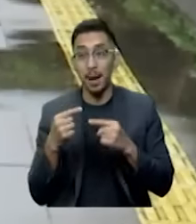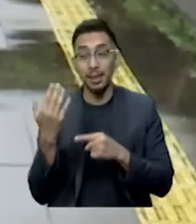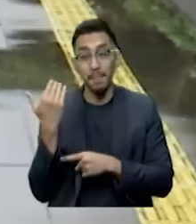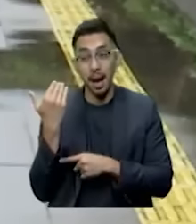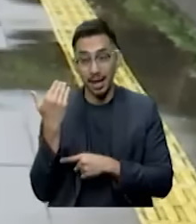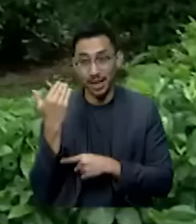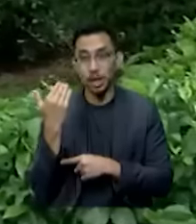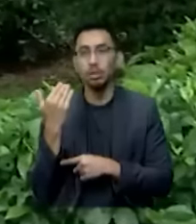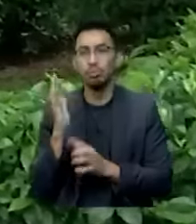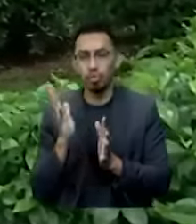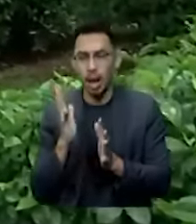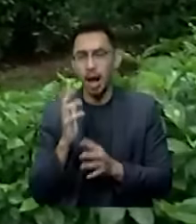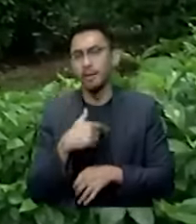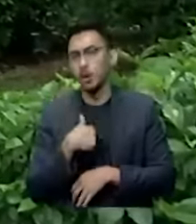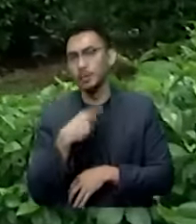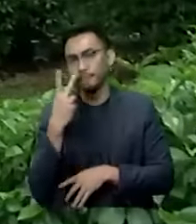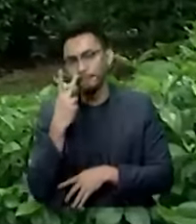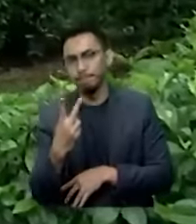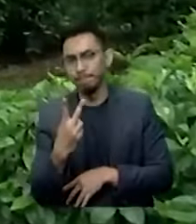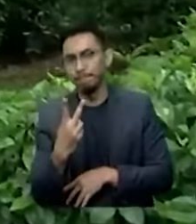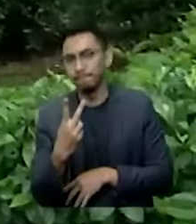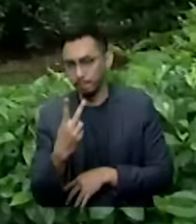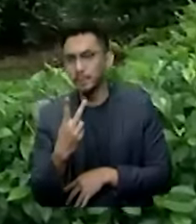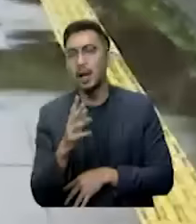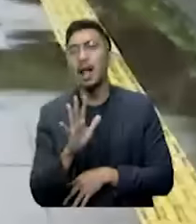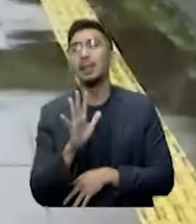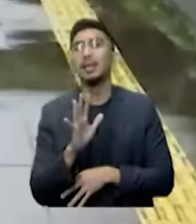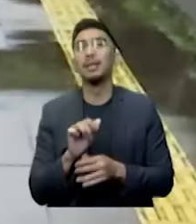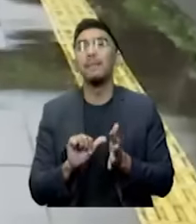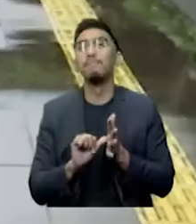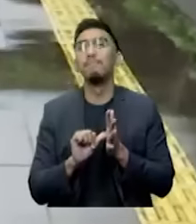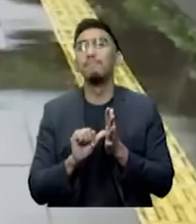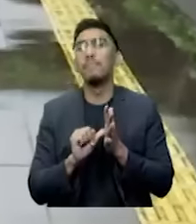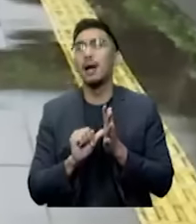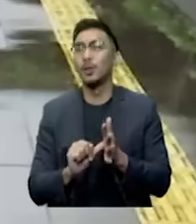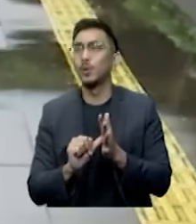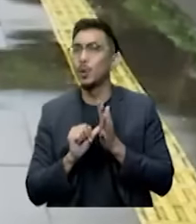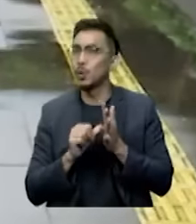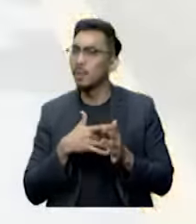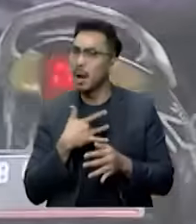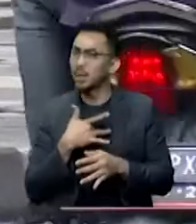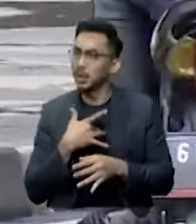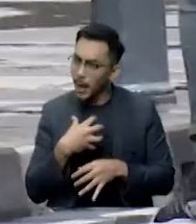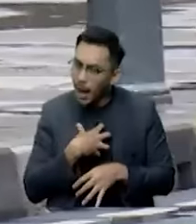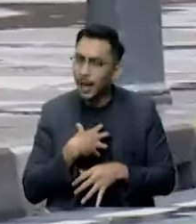ya mungkin di sini bisa membantu saya dalam lebih meyakinkan atau mungkin mengganti pilihan gitu.